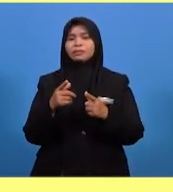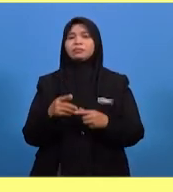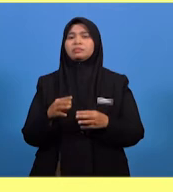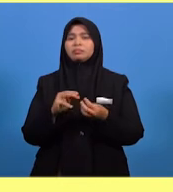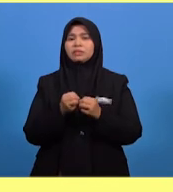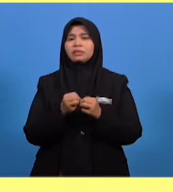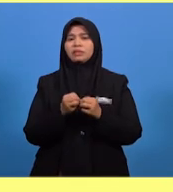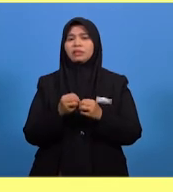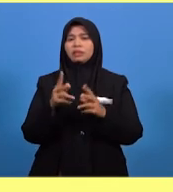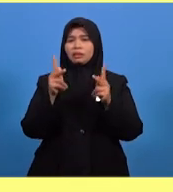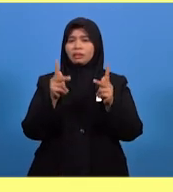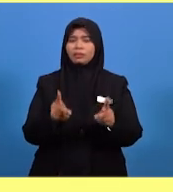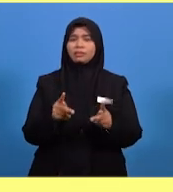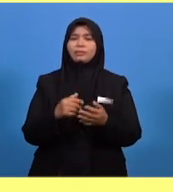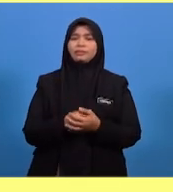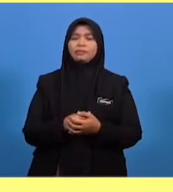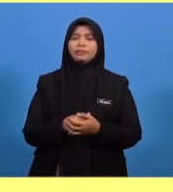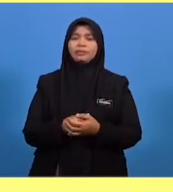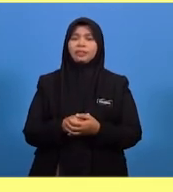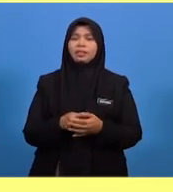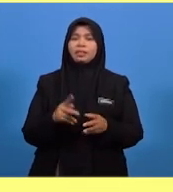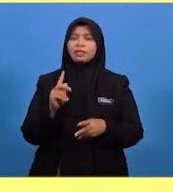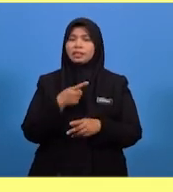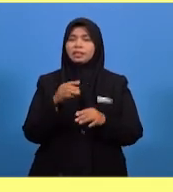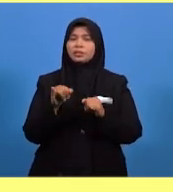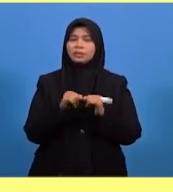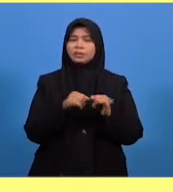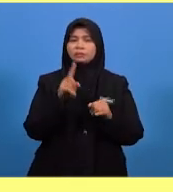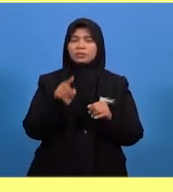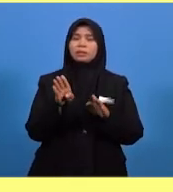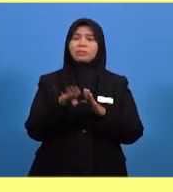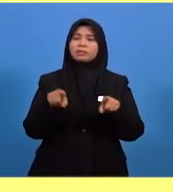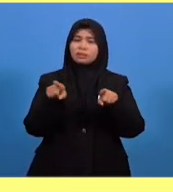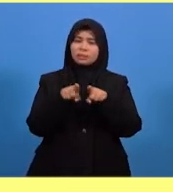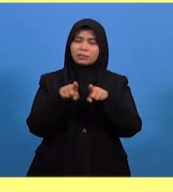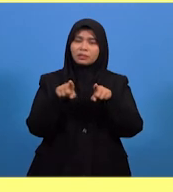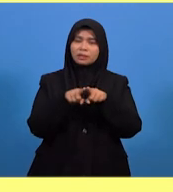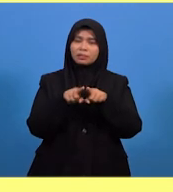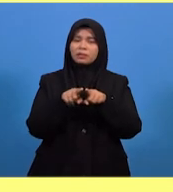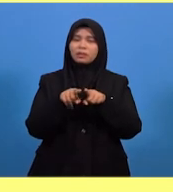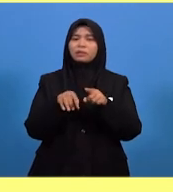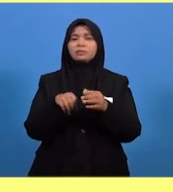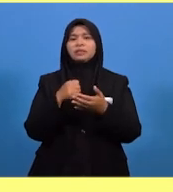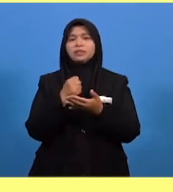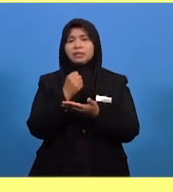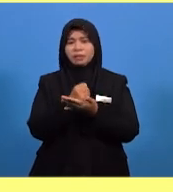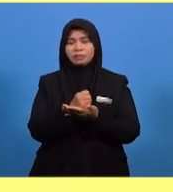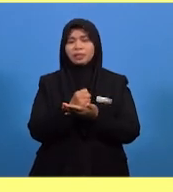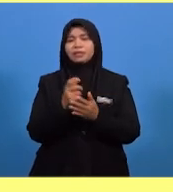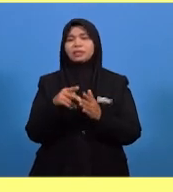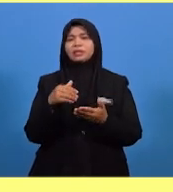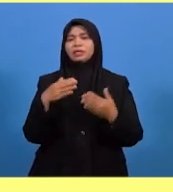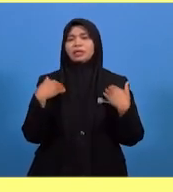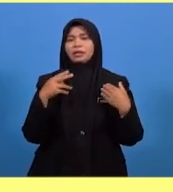ketegangan kaum kita juga mestilah bersama-sama bagi menjamin